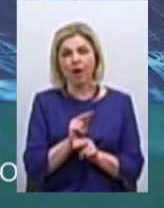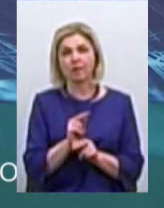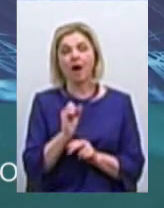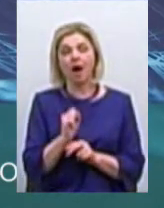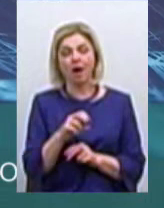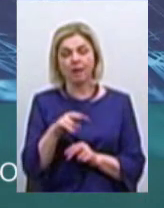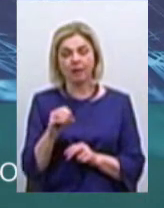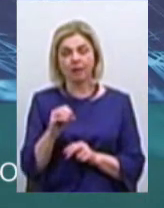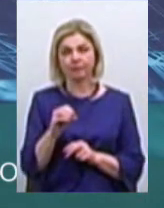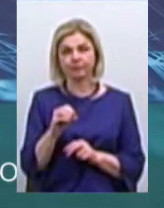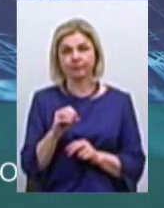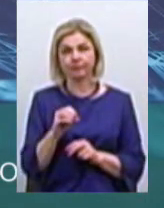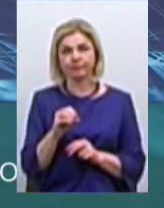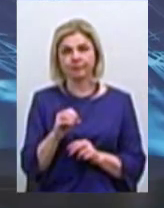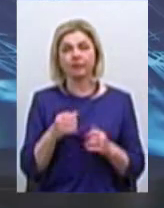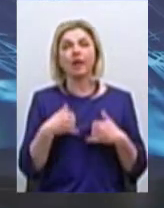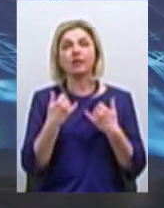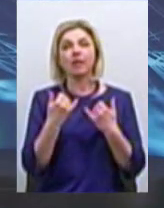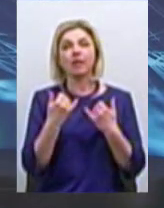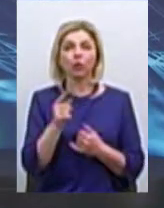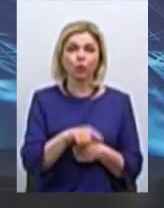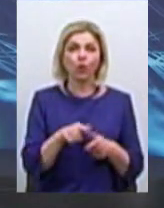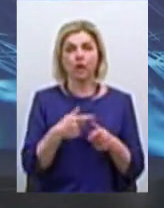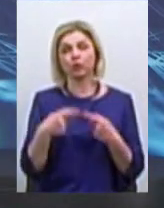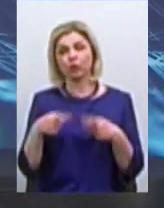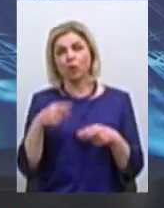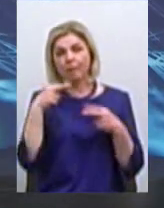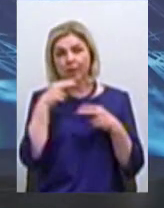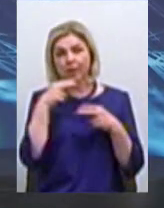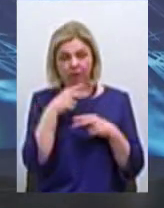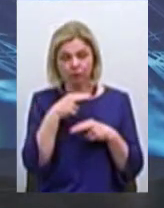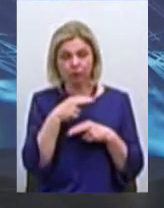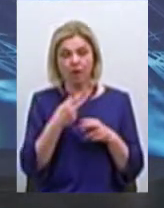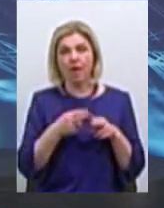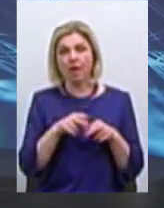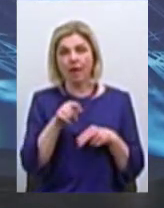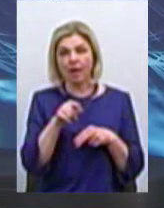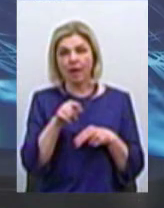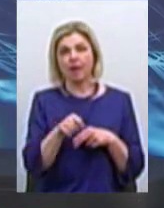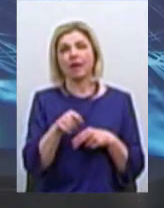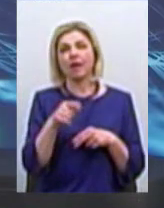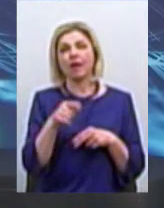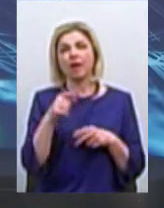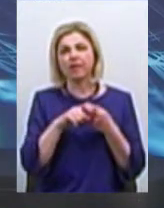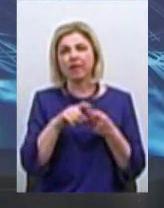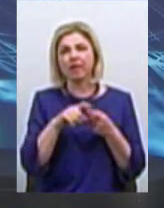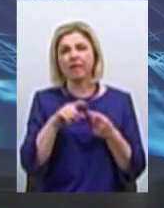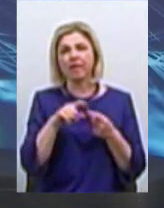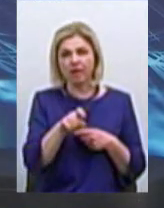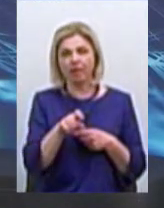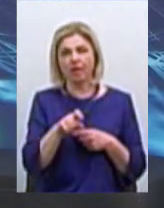при наданні того чи іншого препарату даний гельмінт виділяє дуже